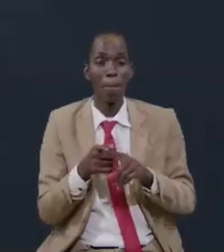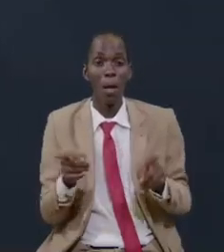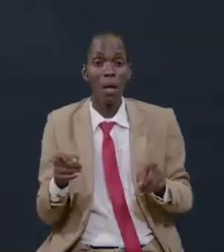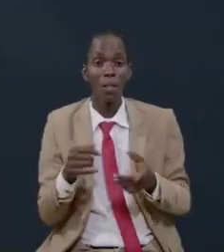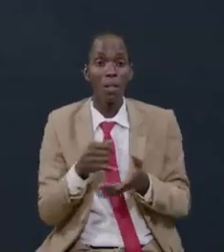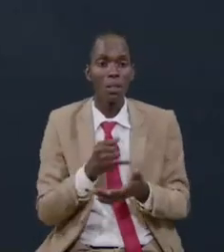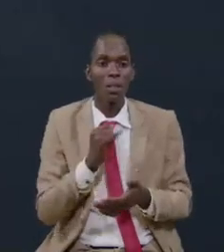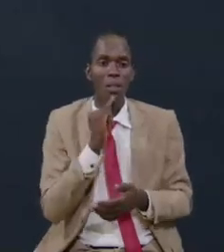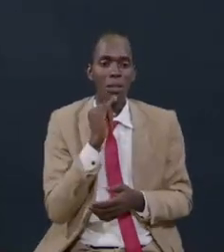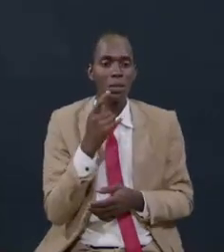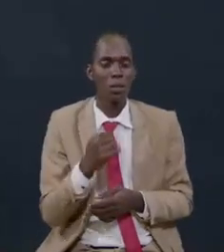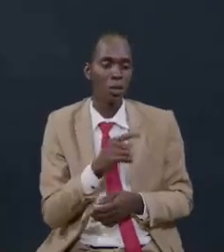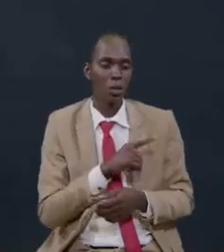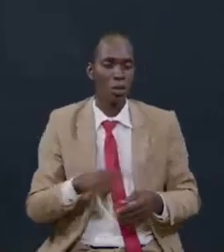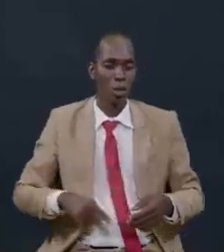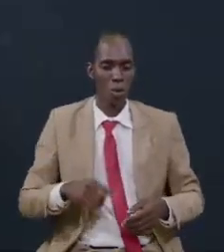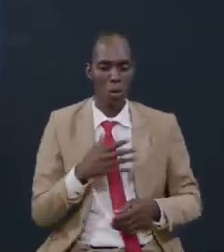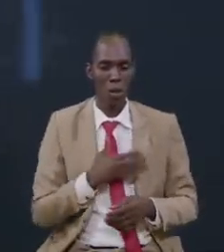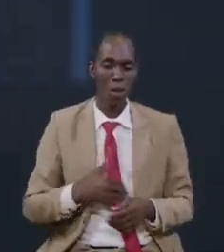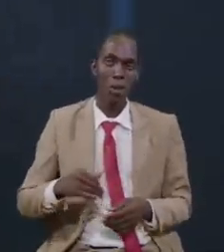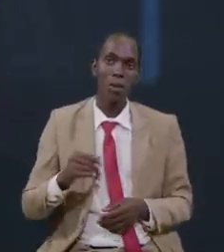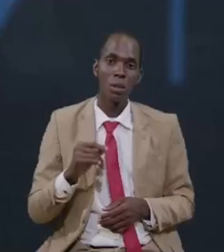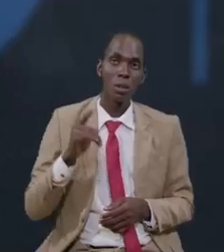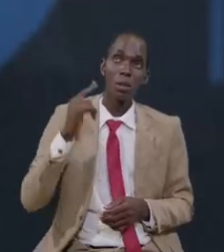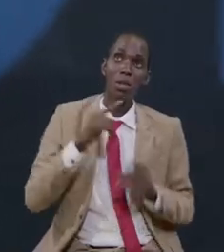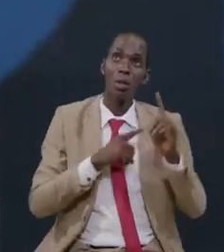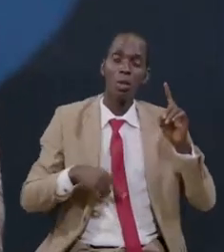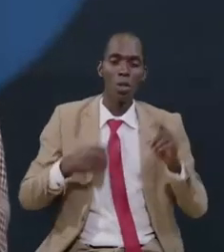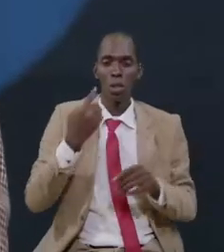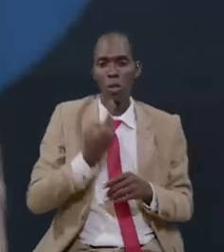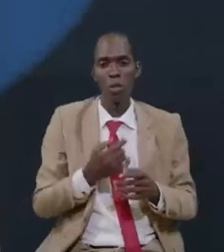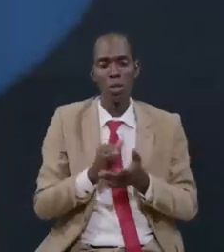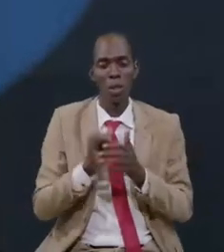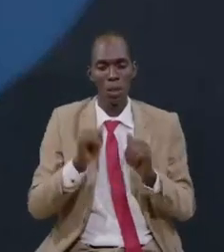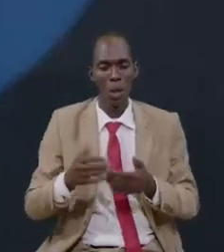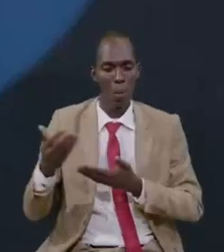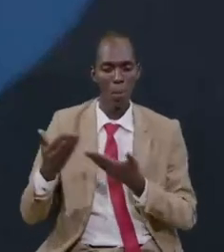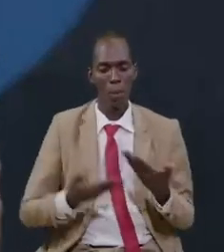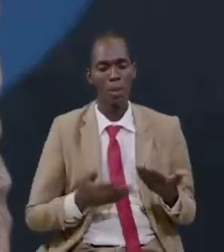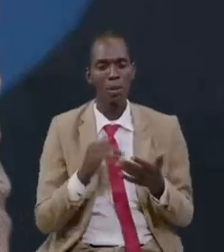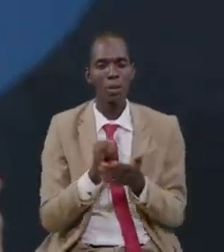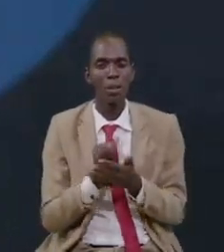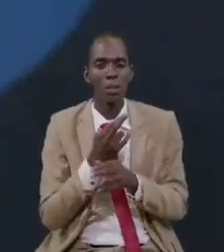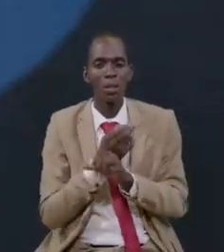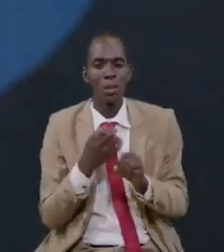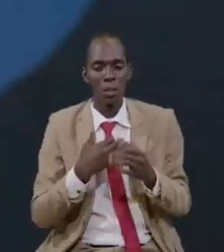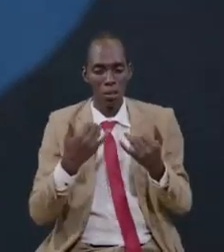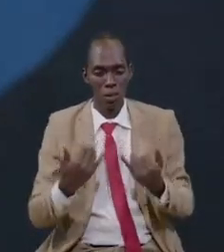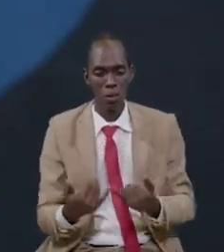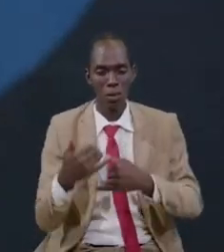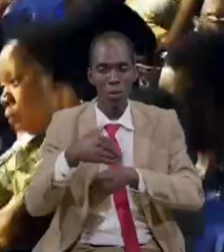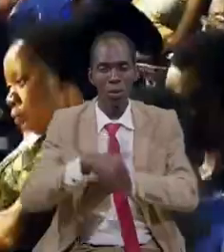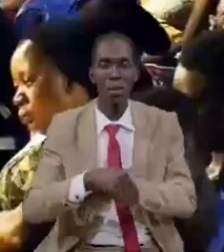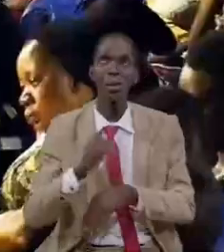le Seigneur lui-même et le Seigneur seul qui peut apporter ce rachat, cette rédemption. Et ce soir,